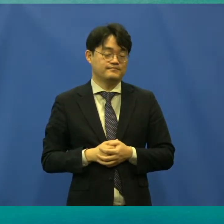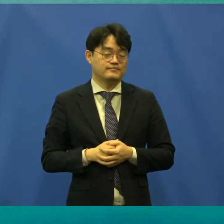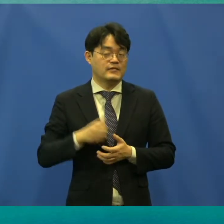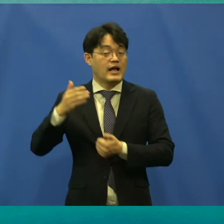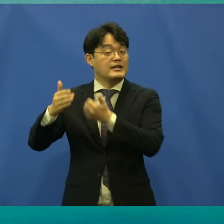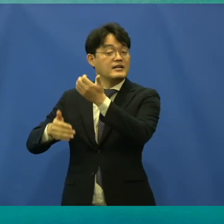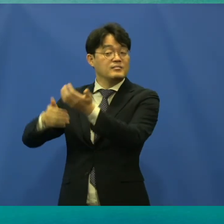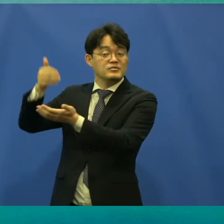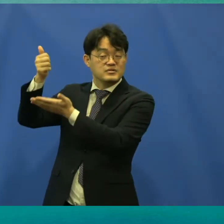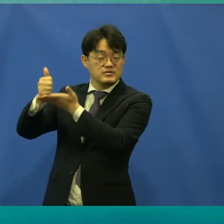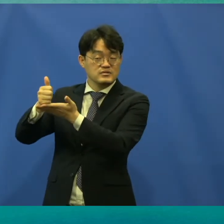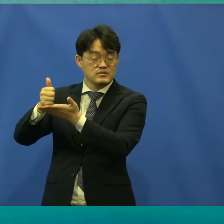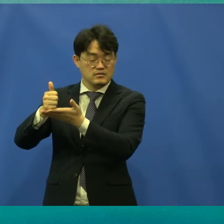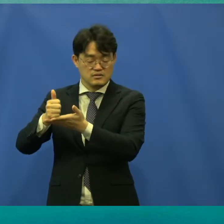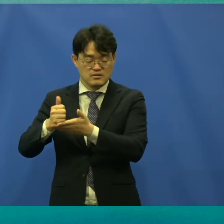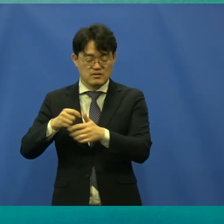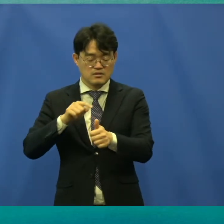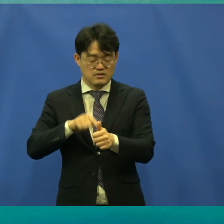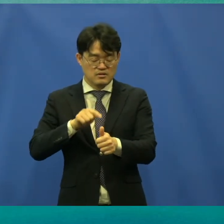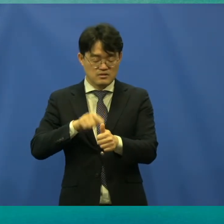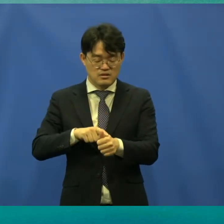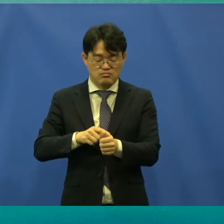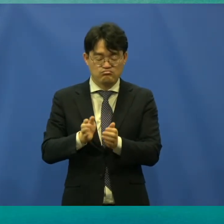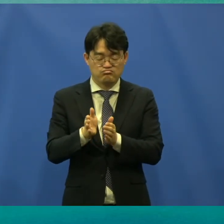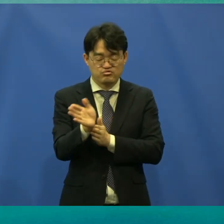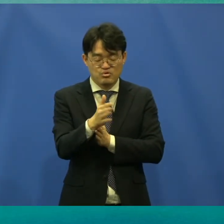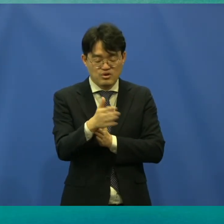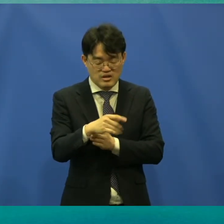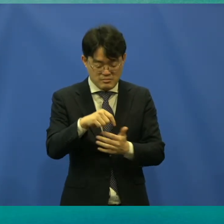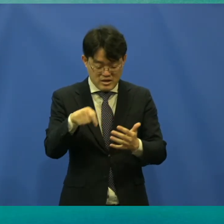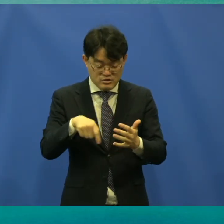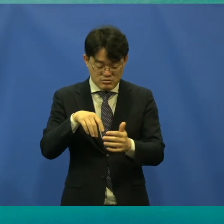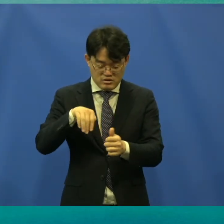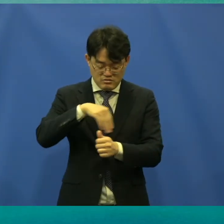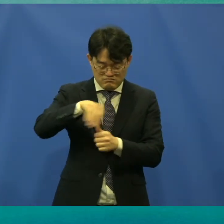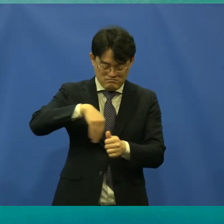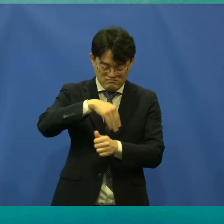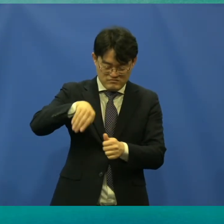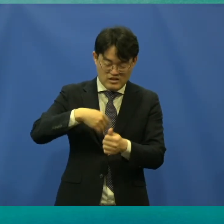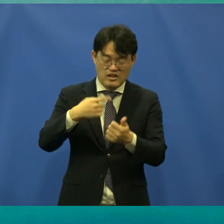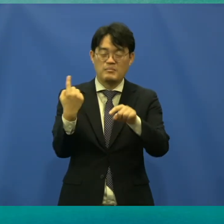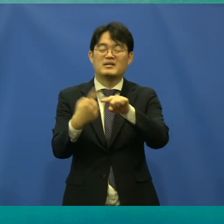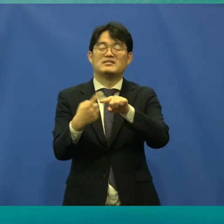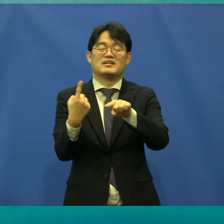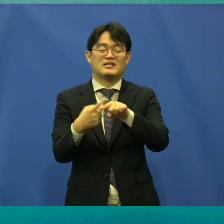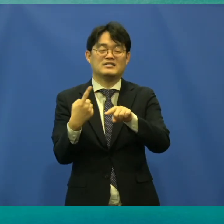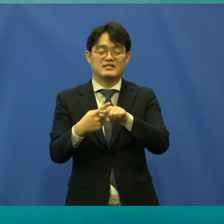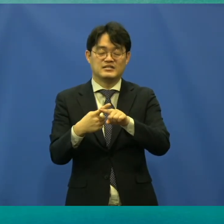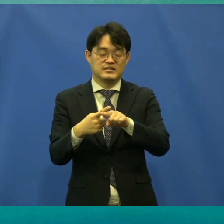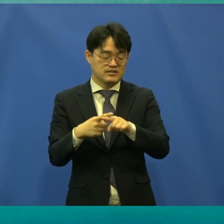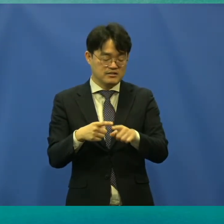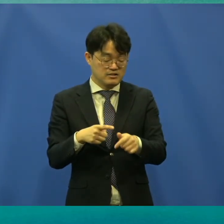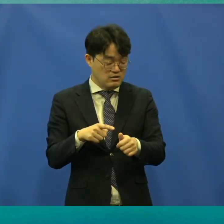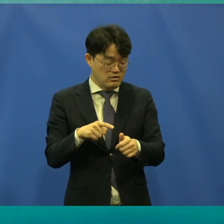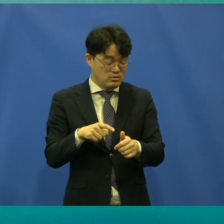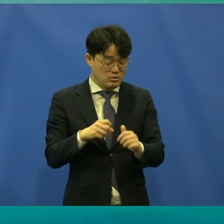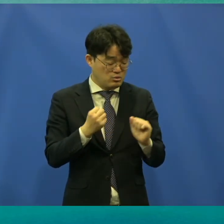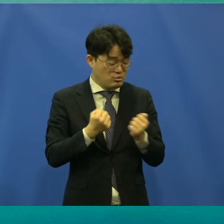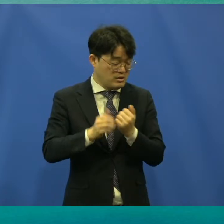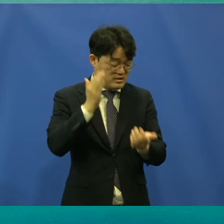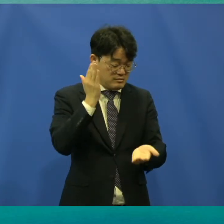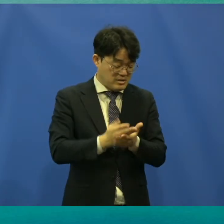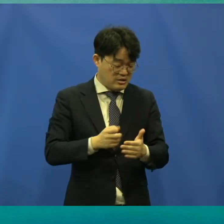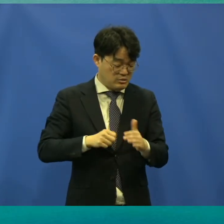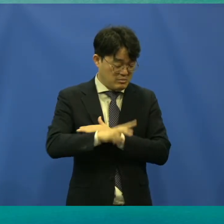하나님은 그를 일시적으로 포박했습니다. 발을 묶으셨습니다. 요나의 도주곡이 끝이